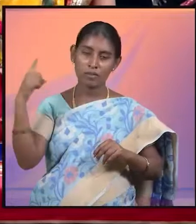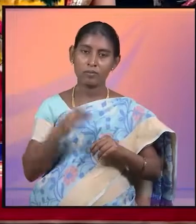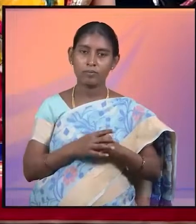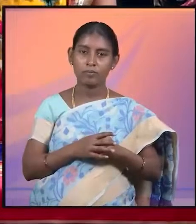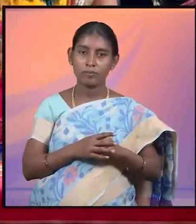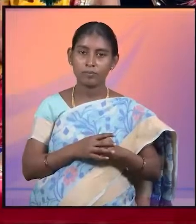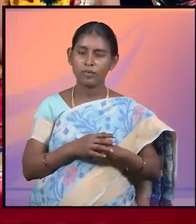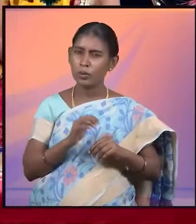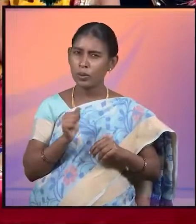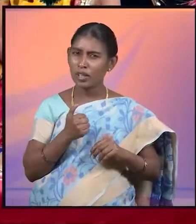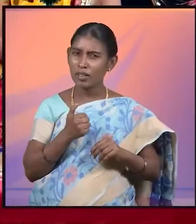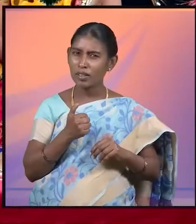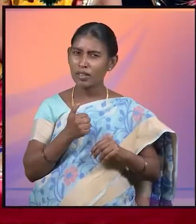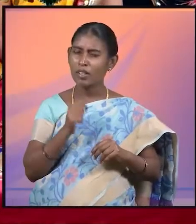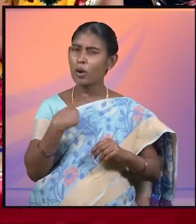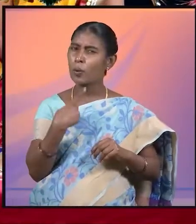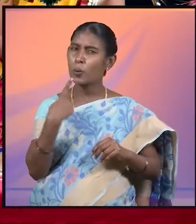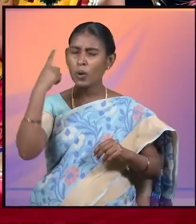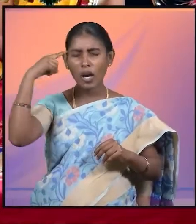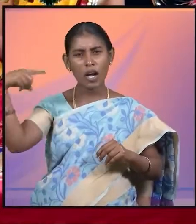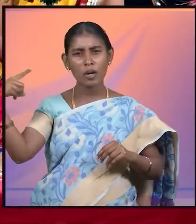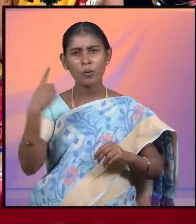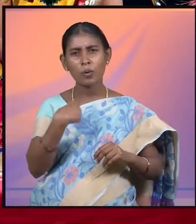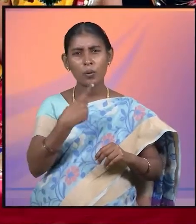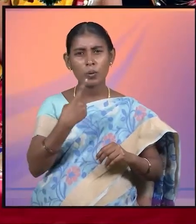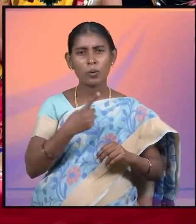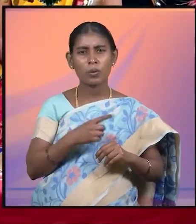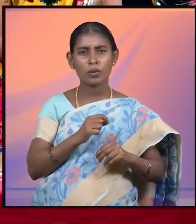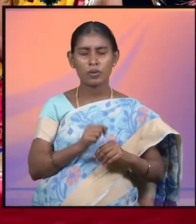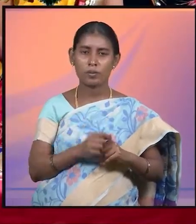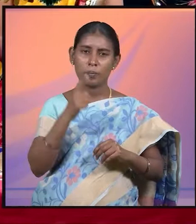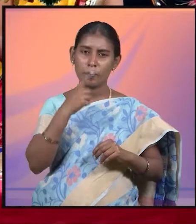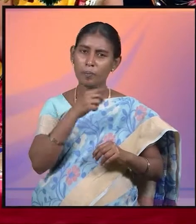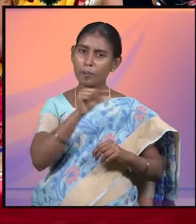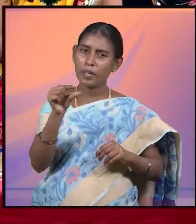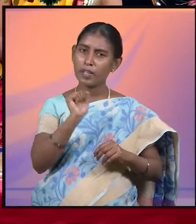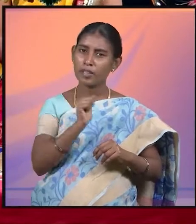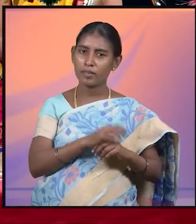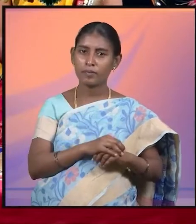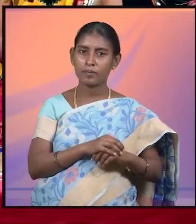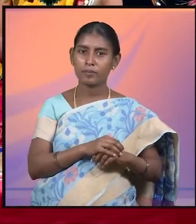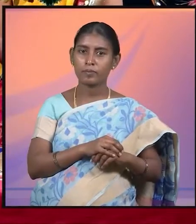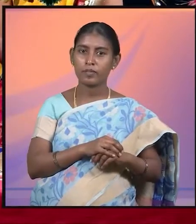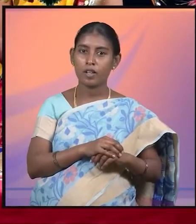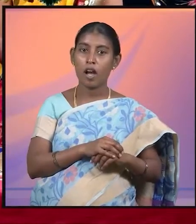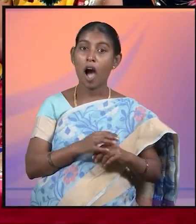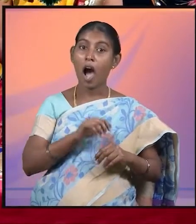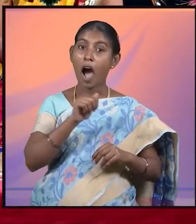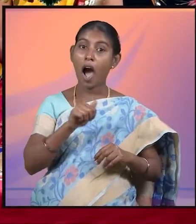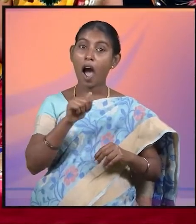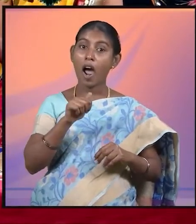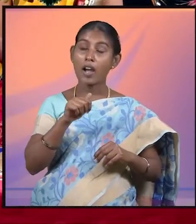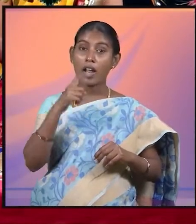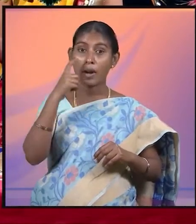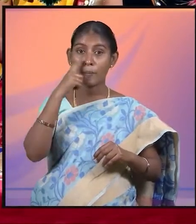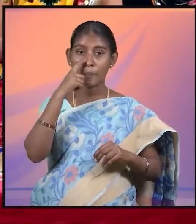கனவாங்க. எது யாரு கனவு கண்டாங்க? அவங்க பேர் என்ன? அவங்க பேரு ஆண்டாள்.